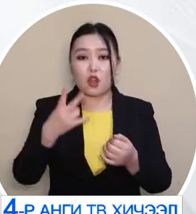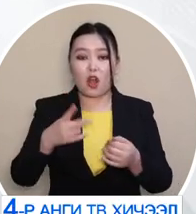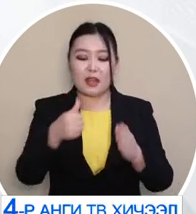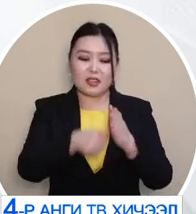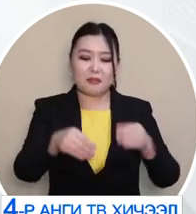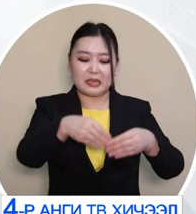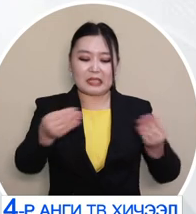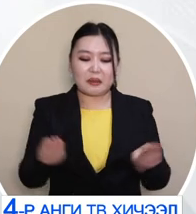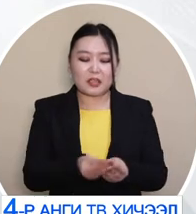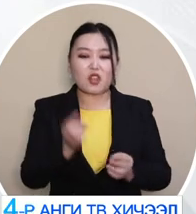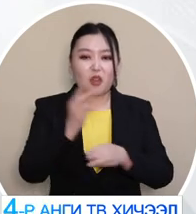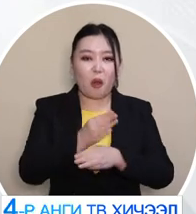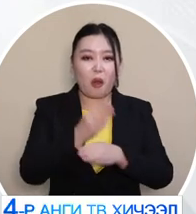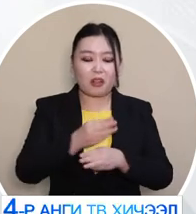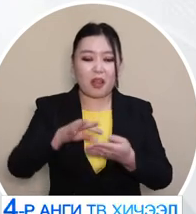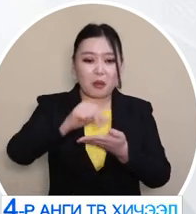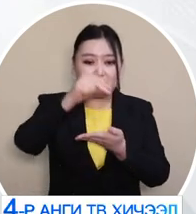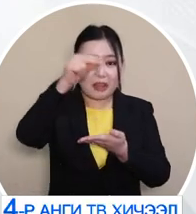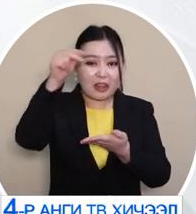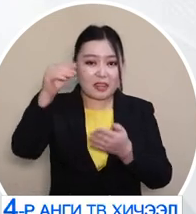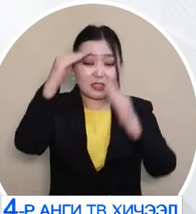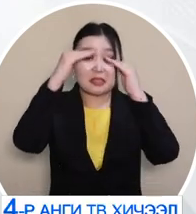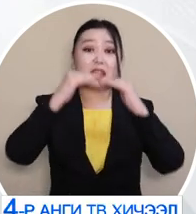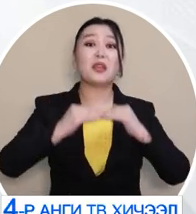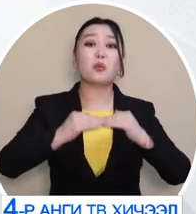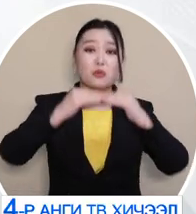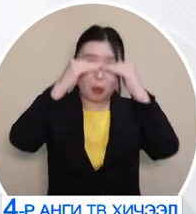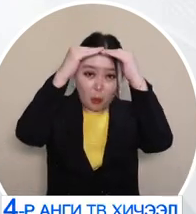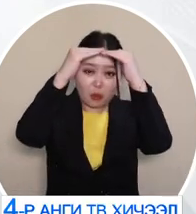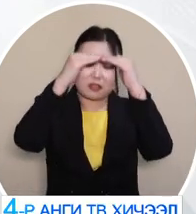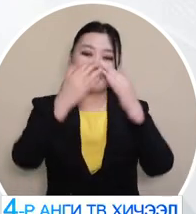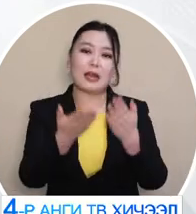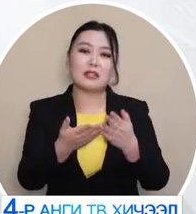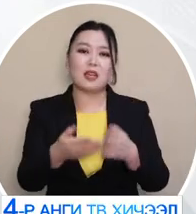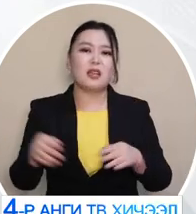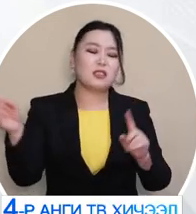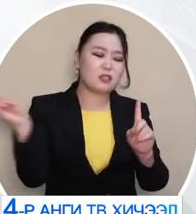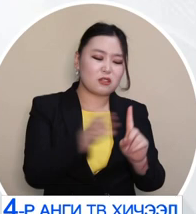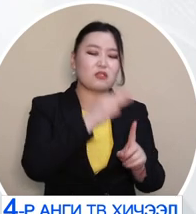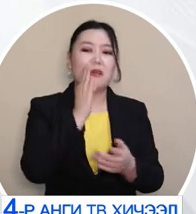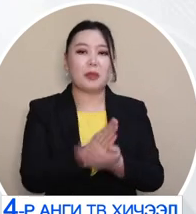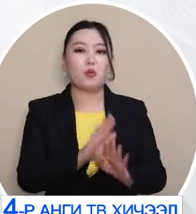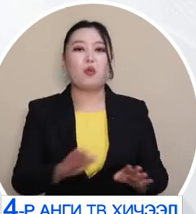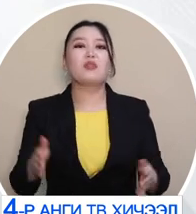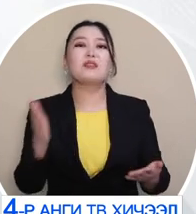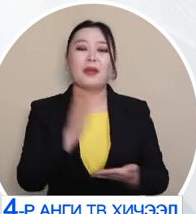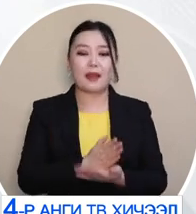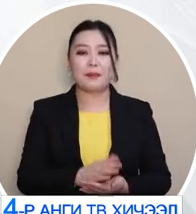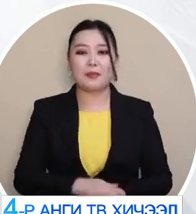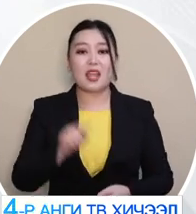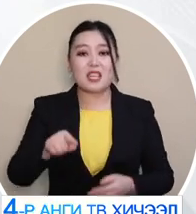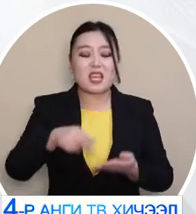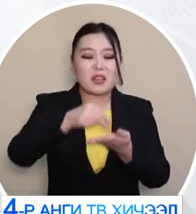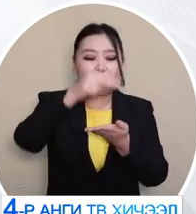тоон будаанаас дээгүр доогүр шагааж байгаад дэсчгээд байдаг хүүхэд юмсанжээ. Энэ